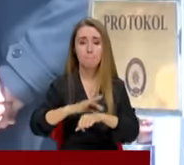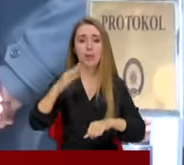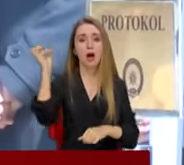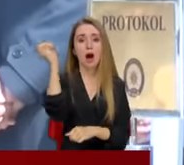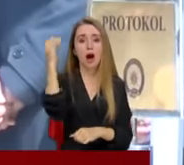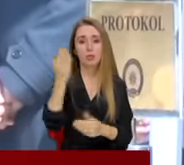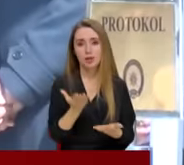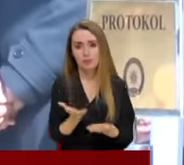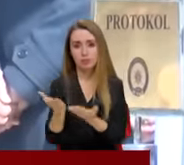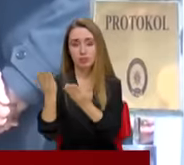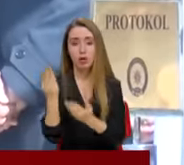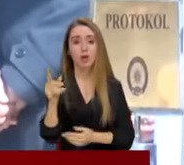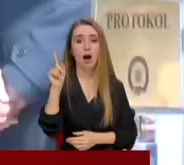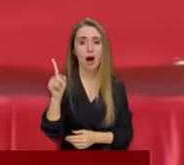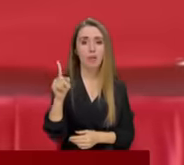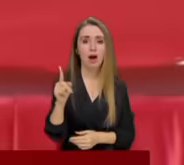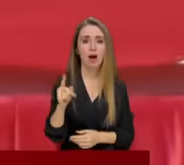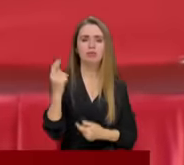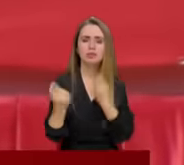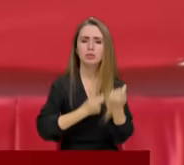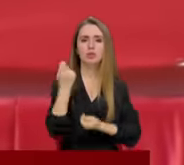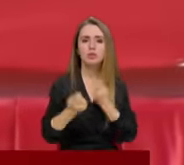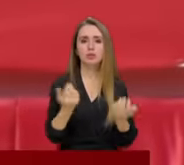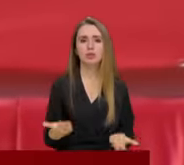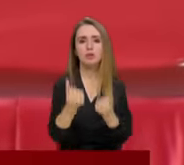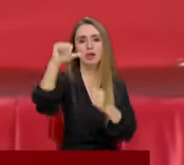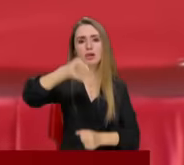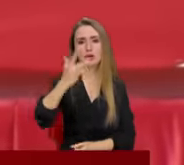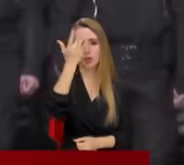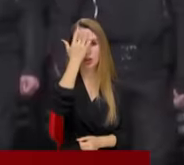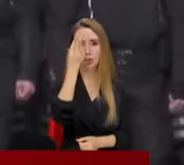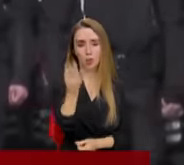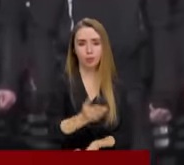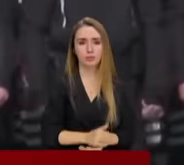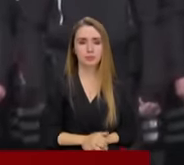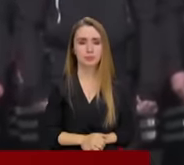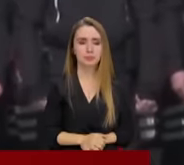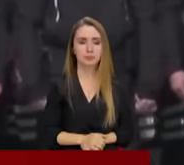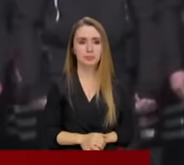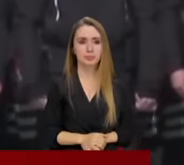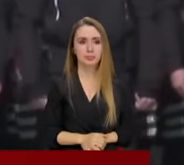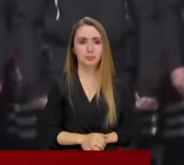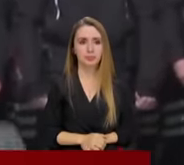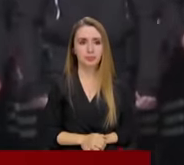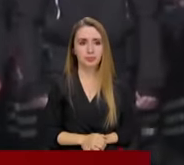ambulans hastaneye kaldırıldı ama tüm müdahaleye rağmen kurtarılamadı, şehit düştü.